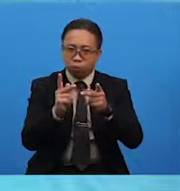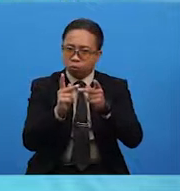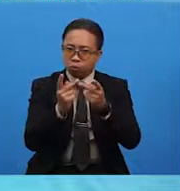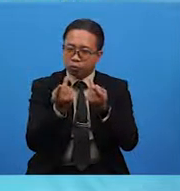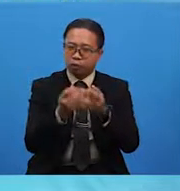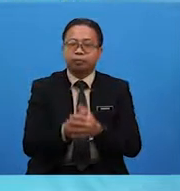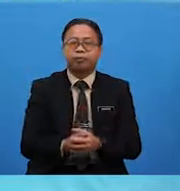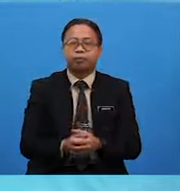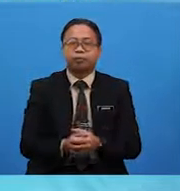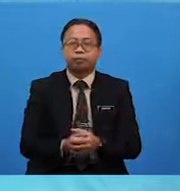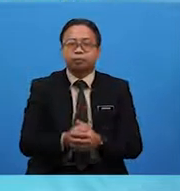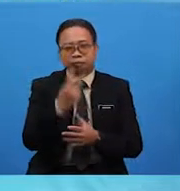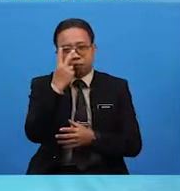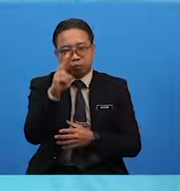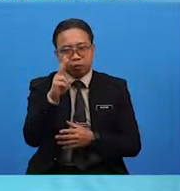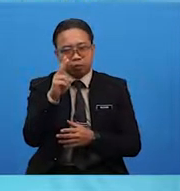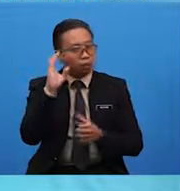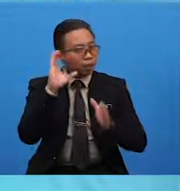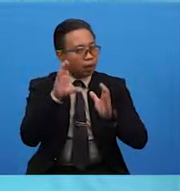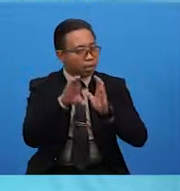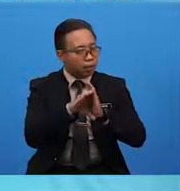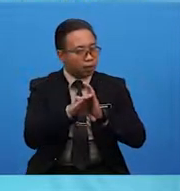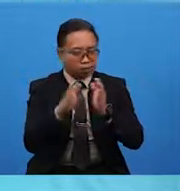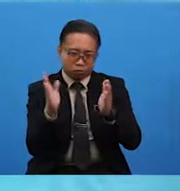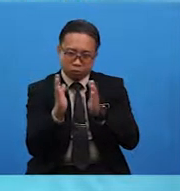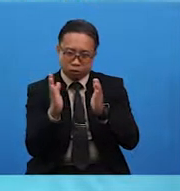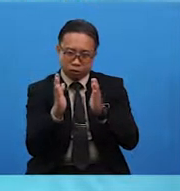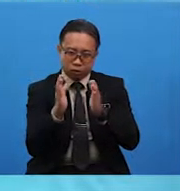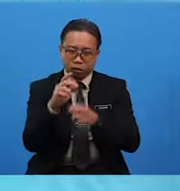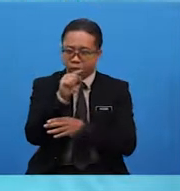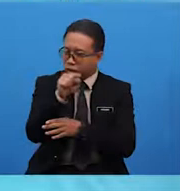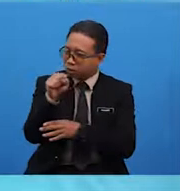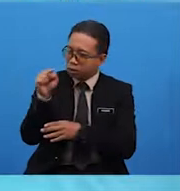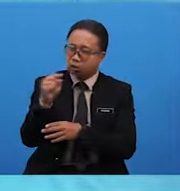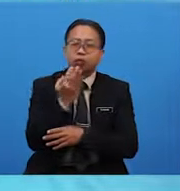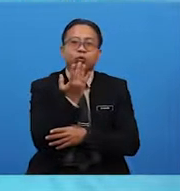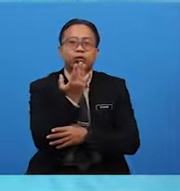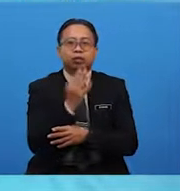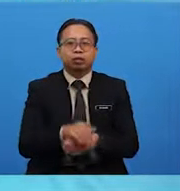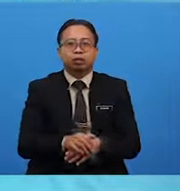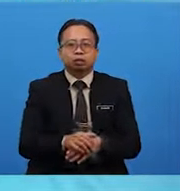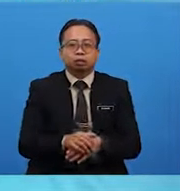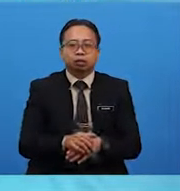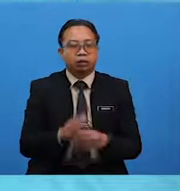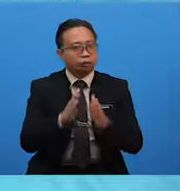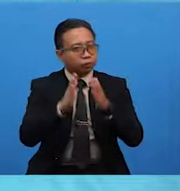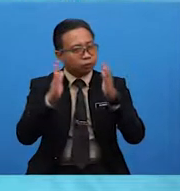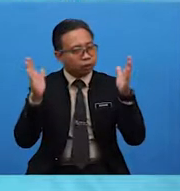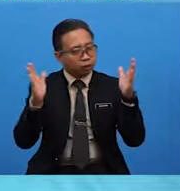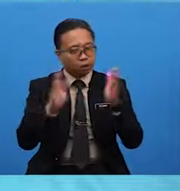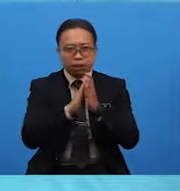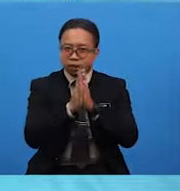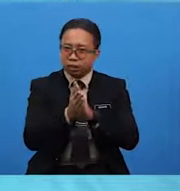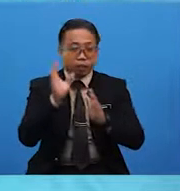lichstein mengambil bingkai gambar yang kecil dengan pola titik-titik yang berwarna kemudiannya membesarkan